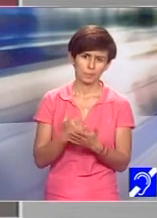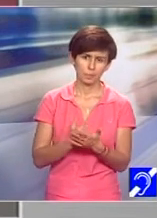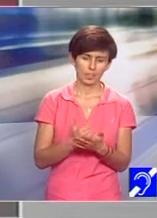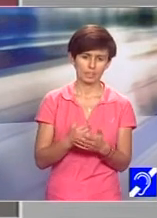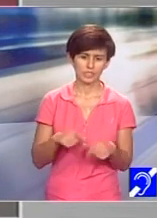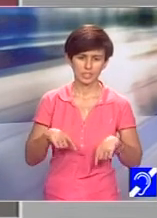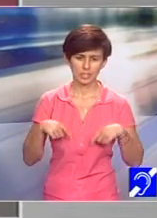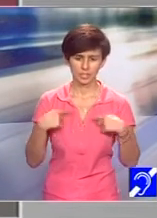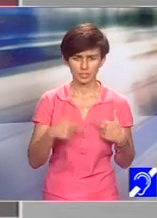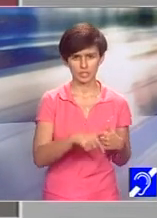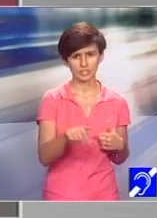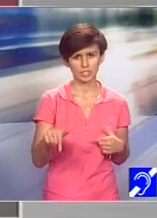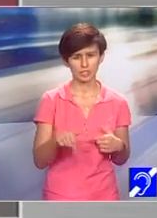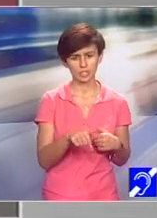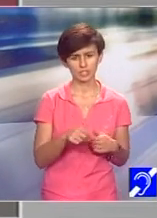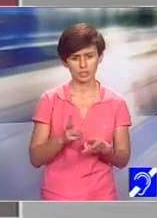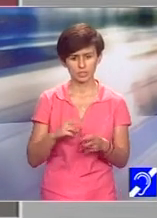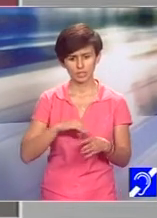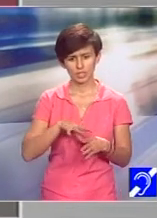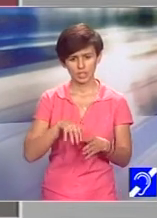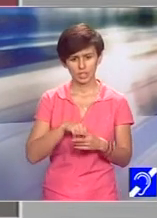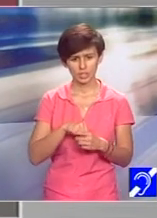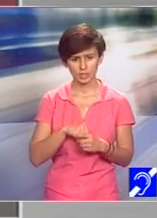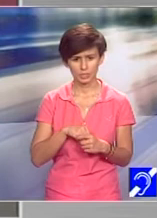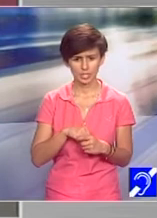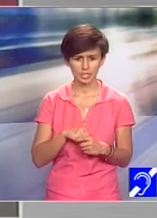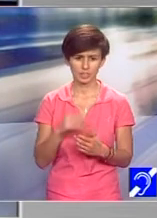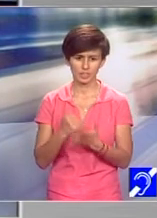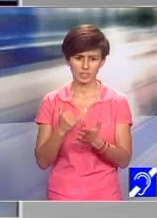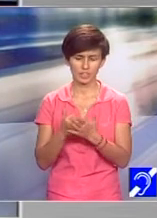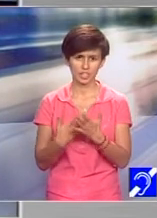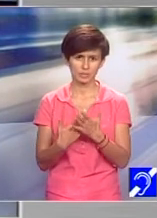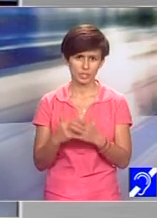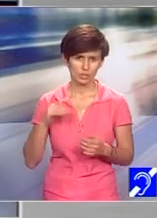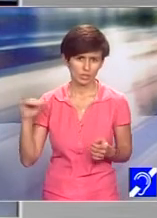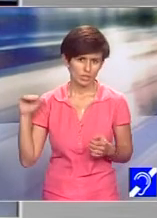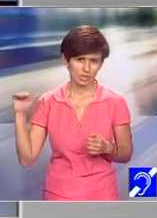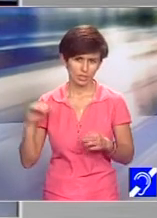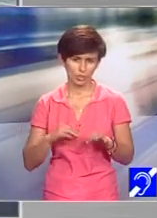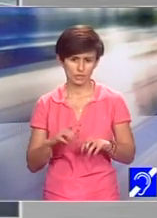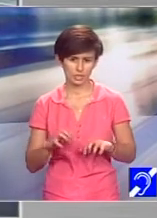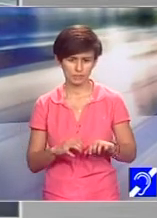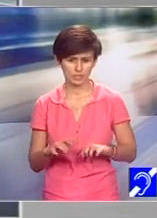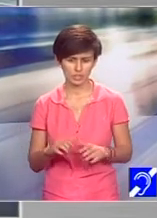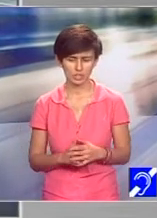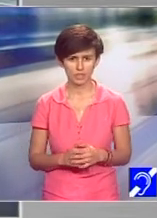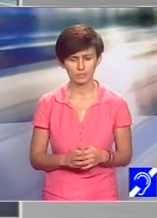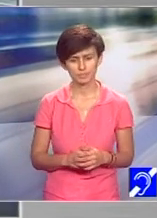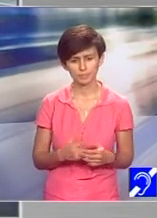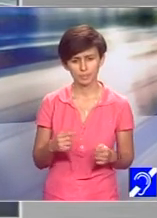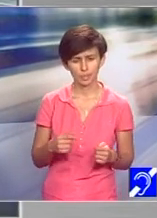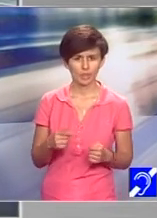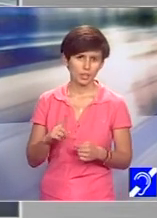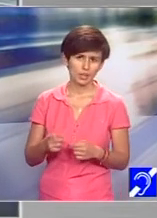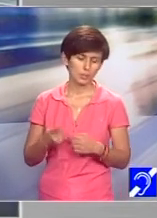viața noastră de zi cu zi, cum ar fi părinți reali pentru copii digitali. Da. E o realitate. Părinții, poate generațiile mai